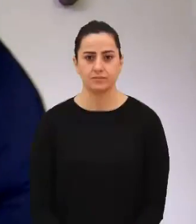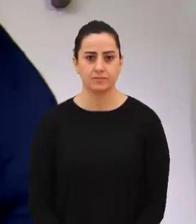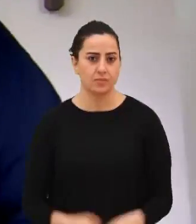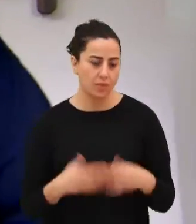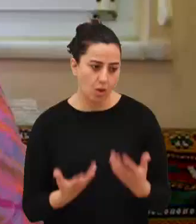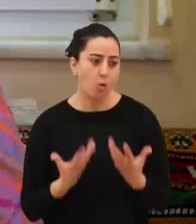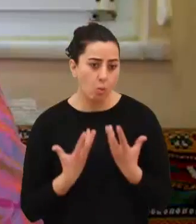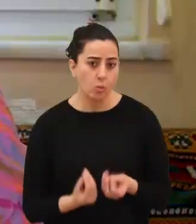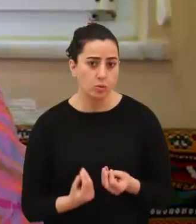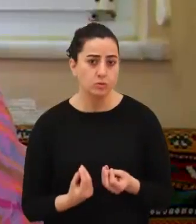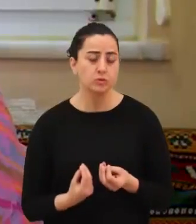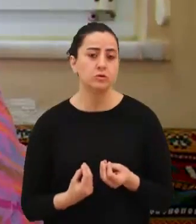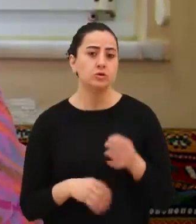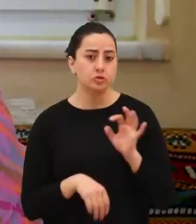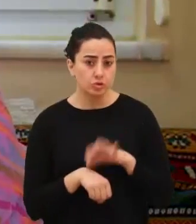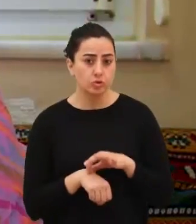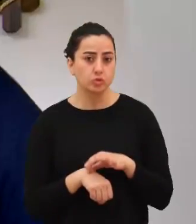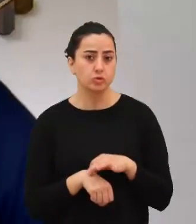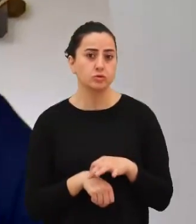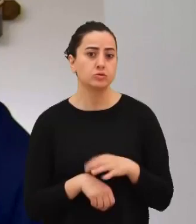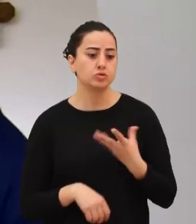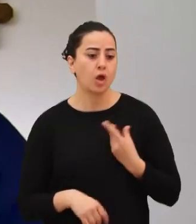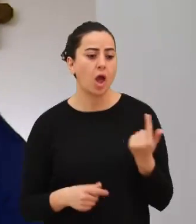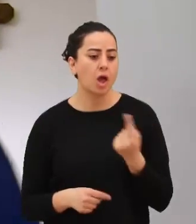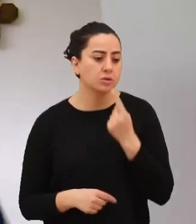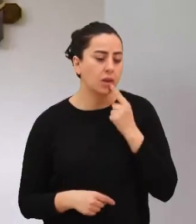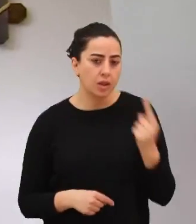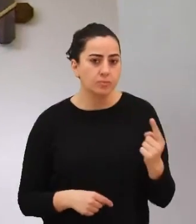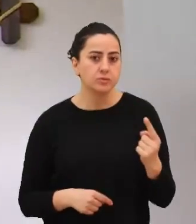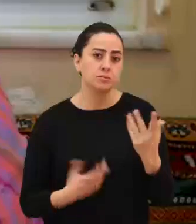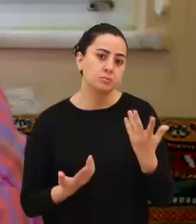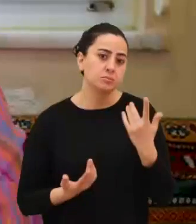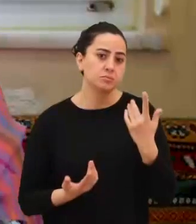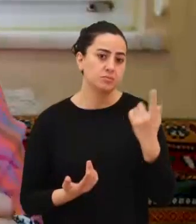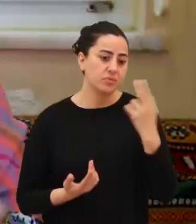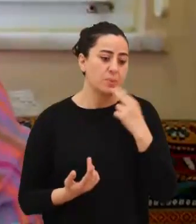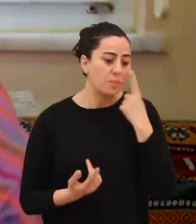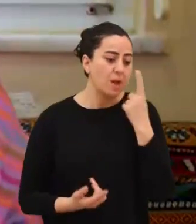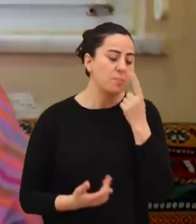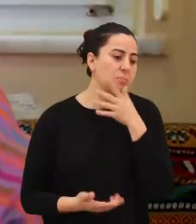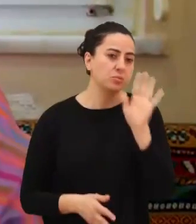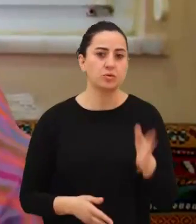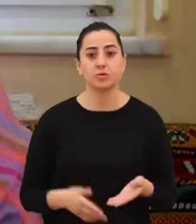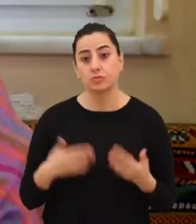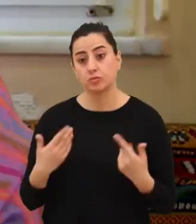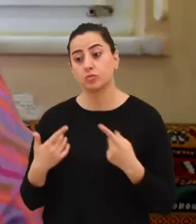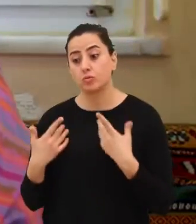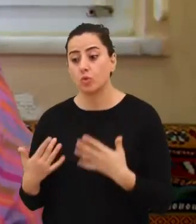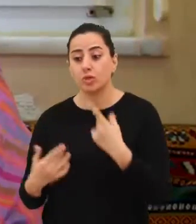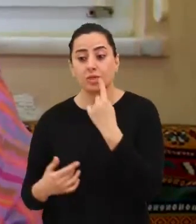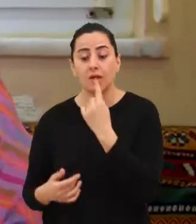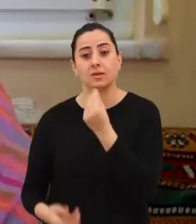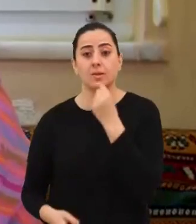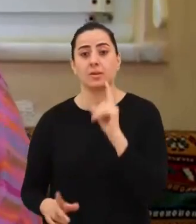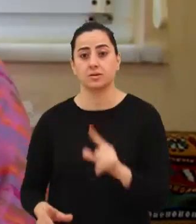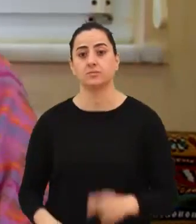İşte böyle. Doktor sütün azalmış demiş. Bakamıyorlar tabii kızım. Kankacığım onun bol bol tatlı yemesi lazım